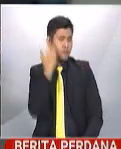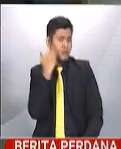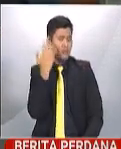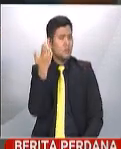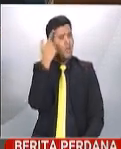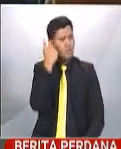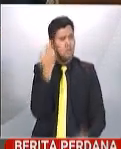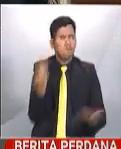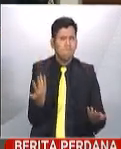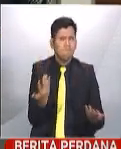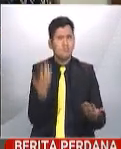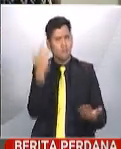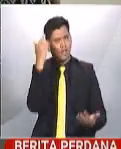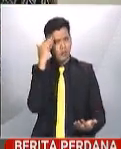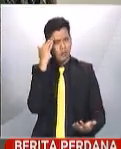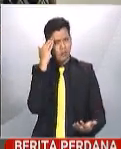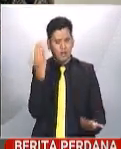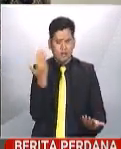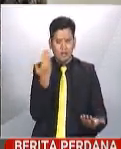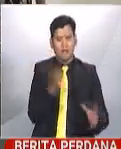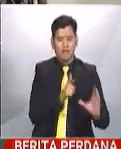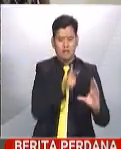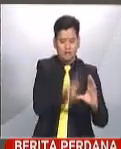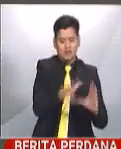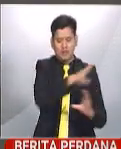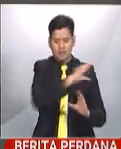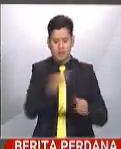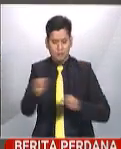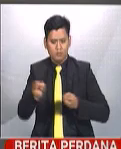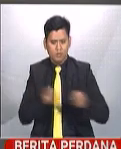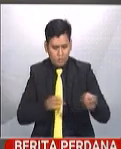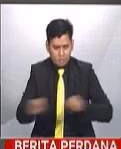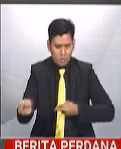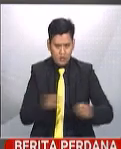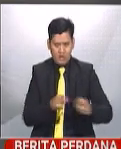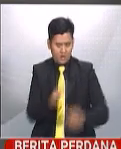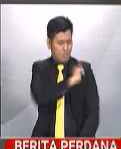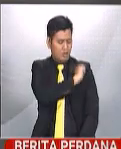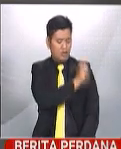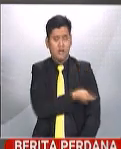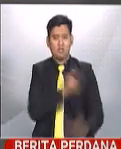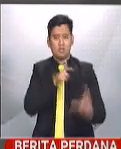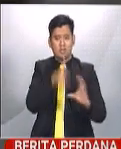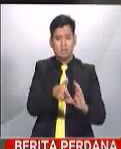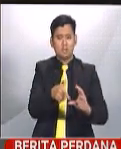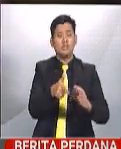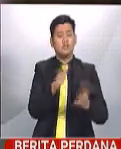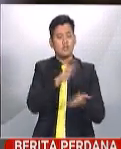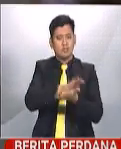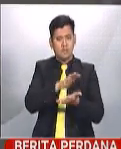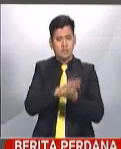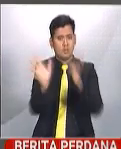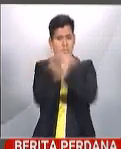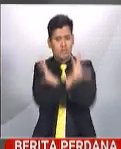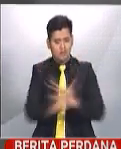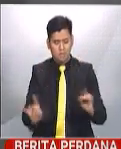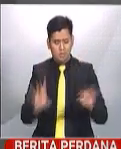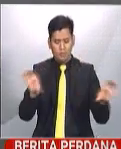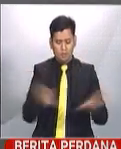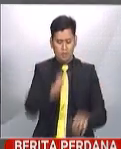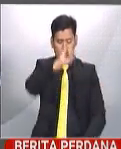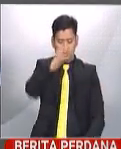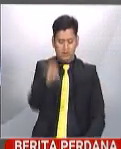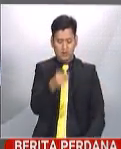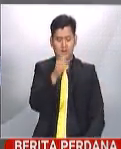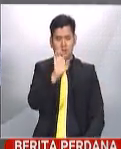setakat pengetahuannya hanya bekalan diesel dan penyelenggaraan penjana tenaga diesel di sekolah-sekolah Sarawak dijalankan JPAK Holdings setakat